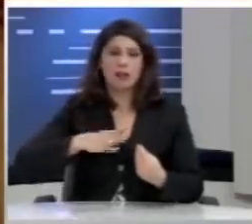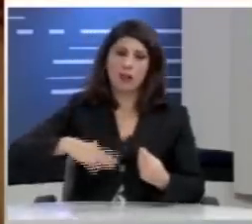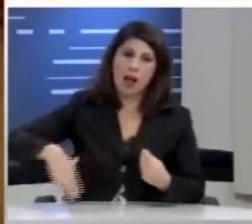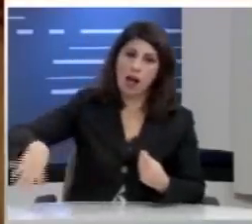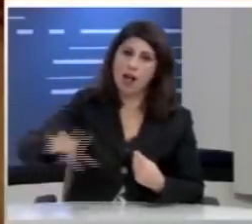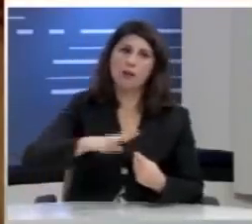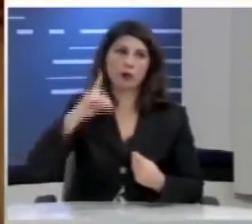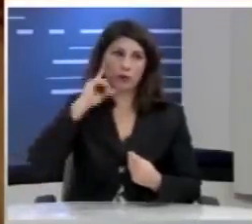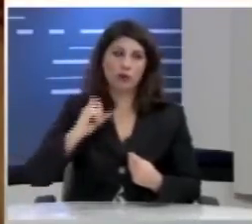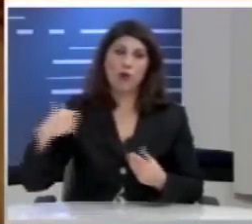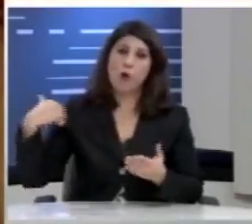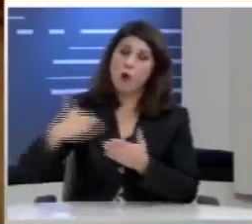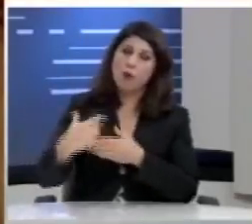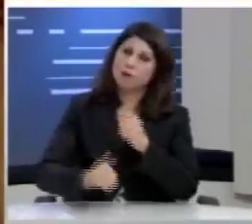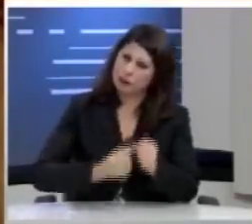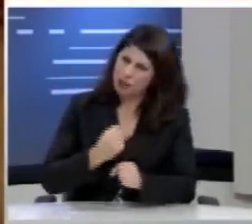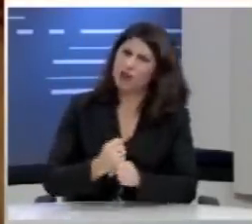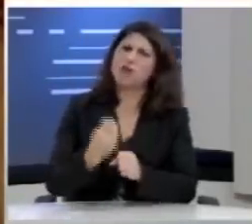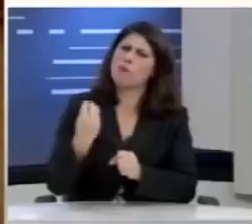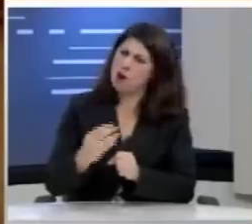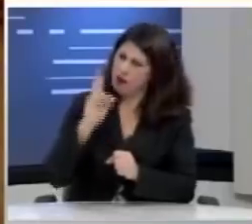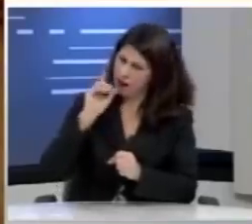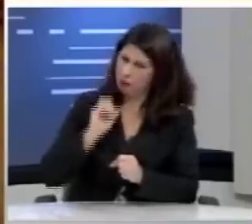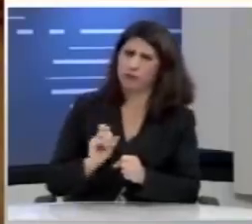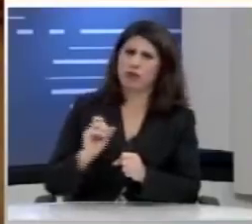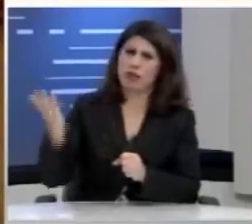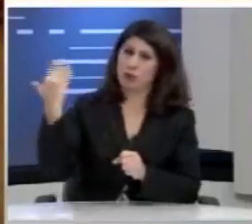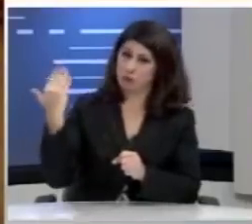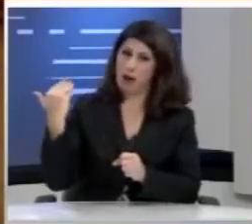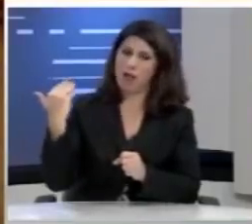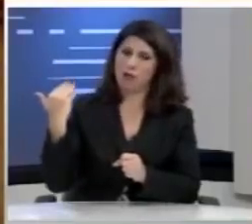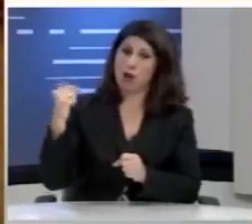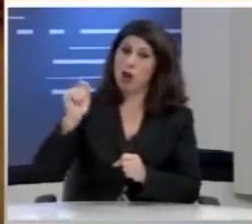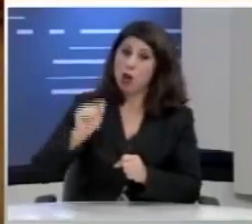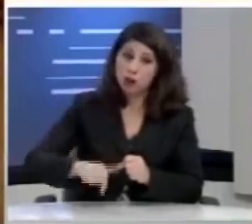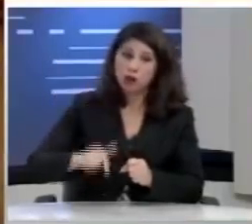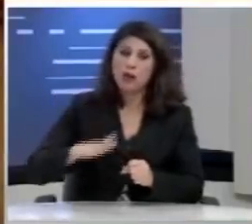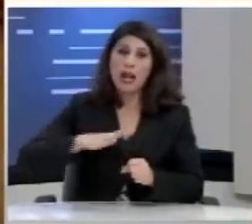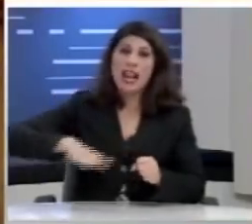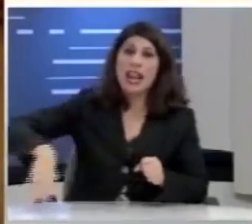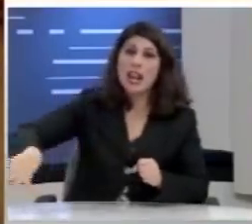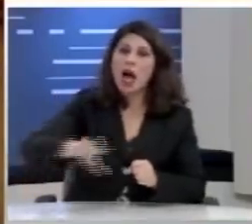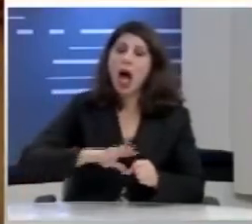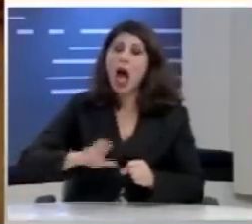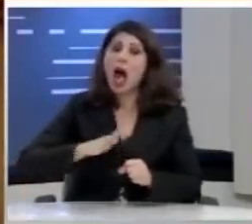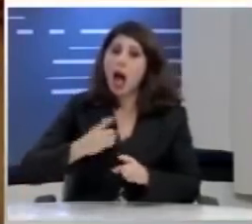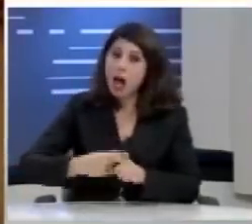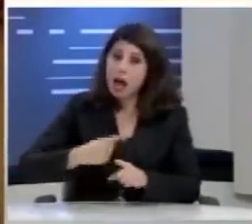τα χρόνια, και από την καλή και από την ανάποδη. Τώρα να κάνει το βήμα με το ΚΚΕ.